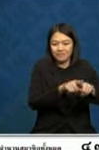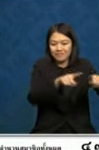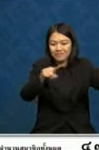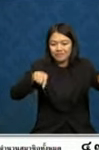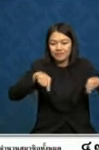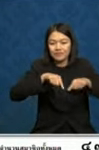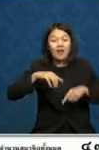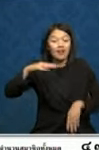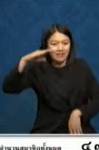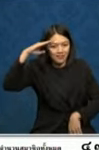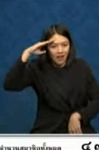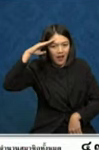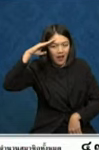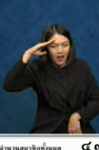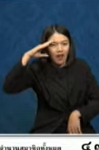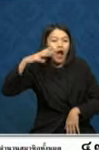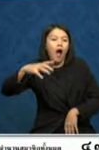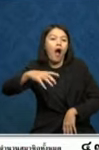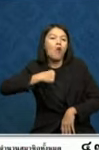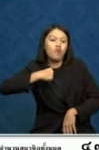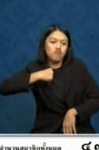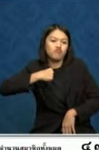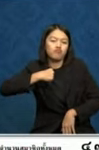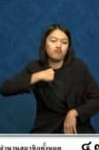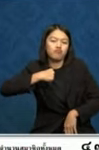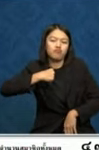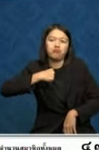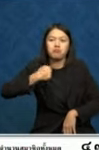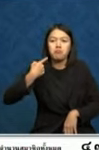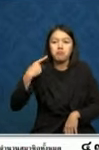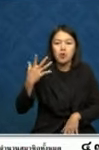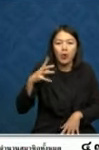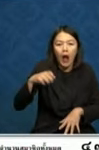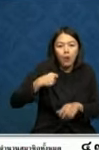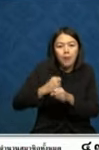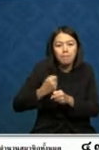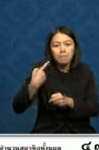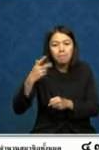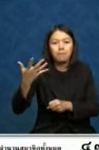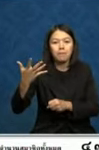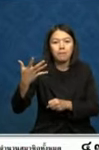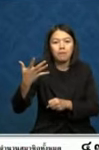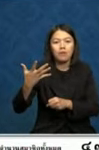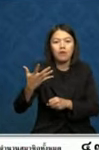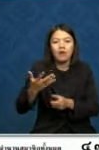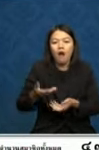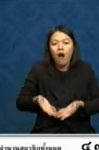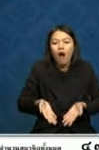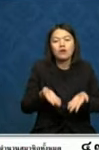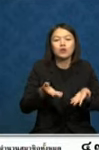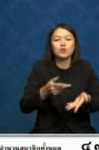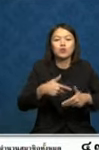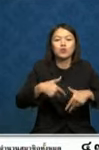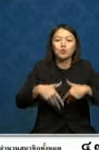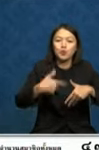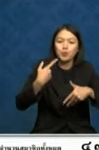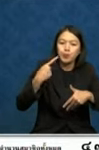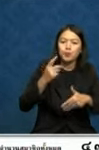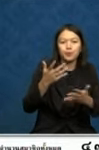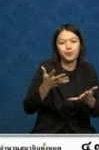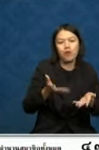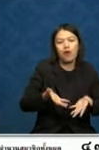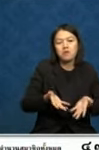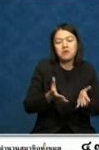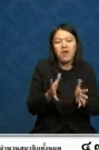องเพียงแต่ครอบครองเฉยๆไม่ได้ใช้ประโยชน์แต่ว่าไม่ยอมปล่อยให้ประชาชนใช้ประโยชน์นะครับ